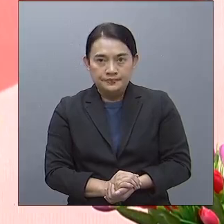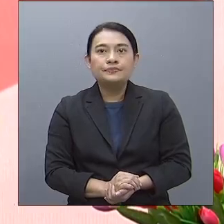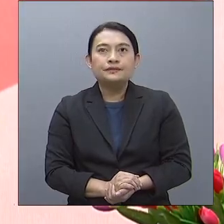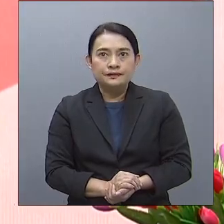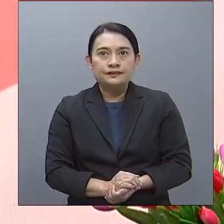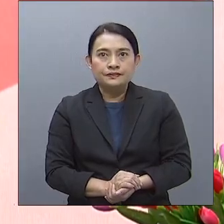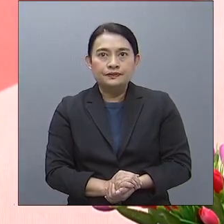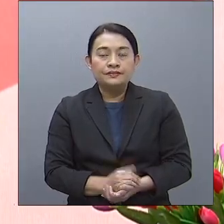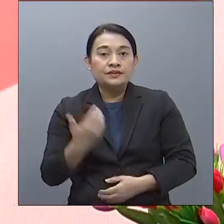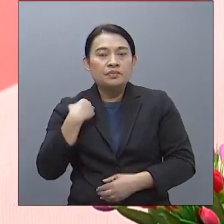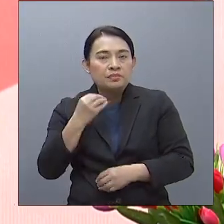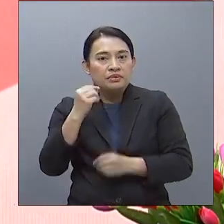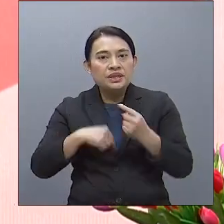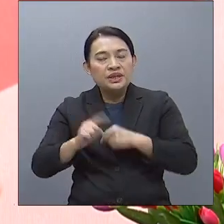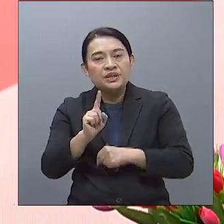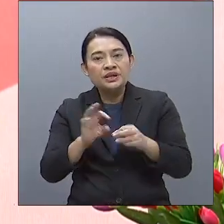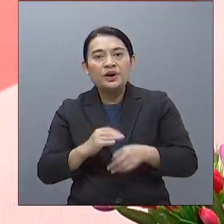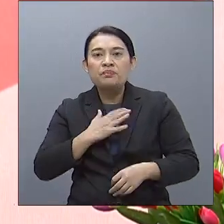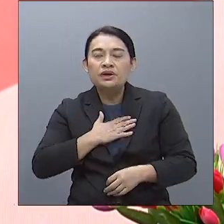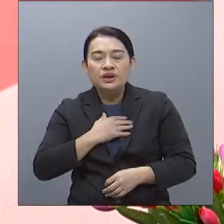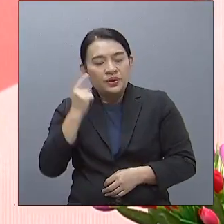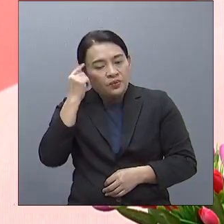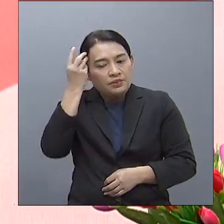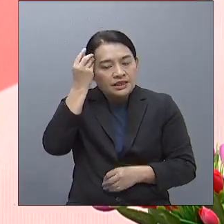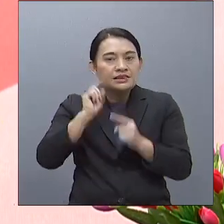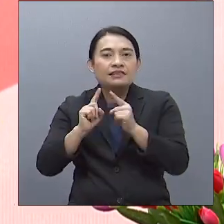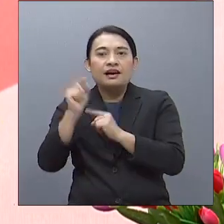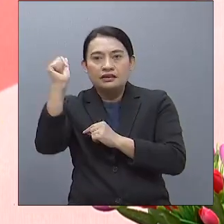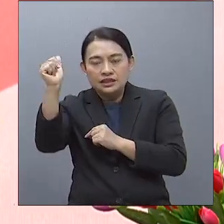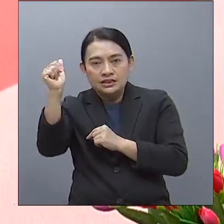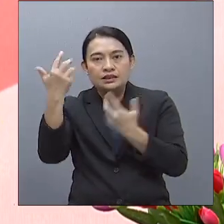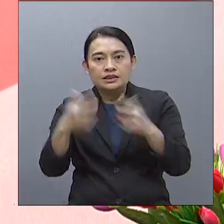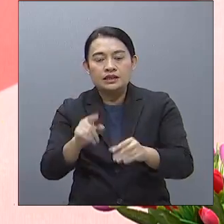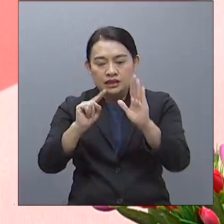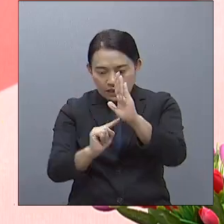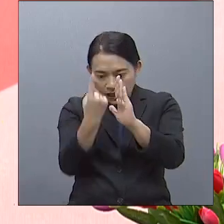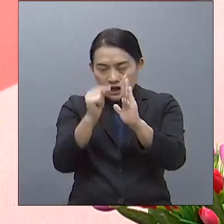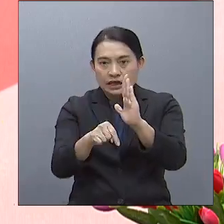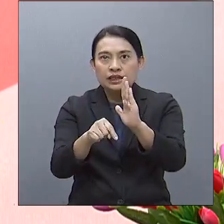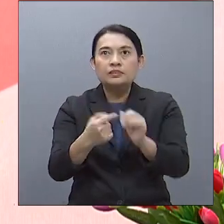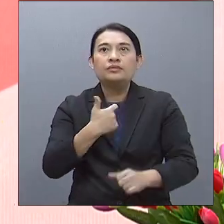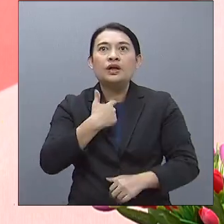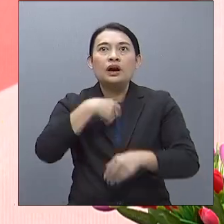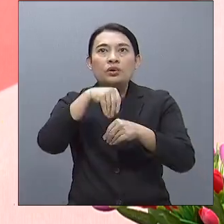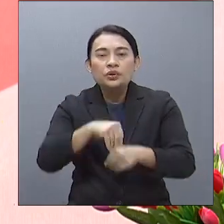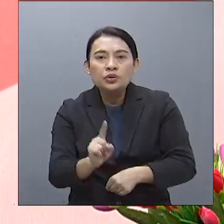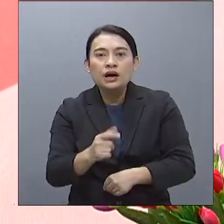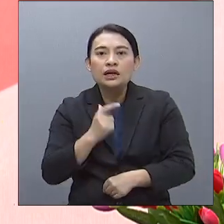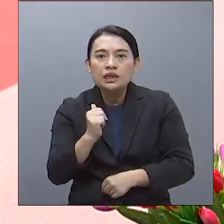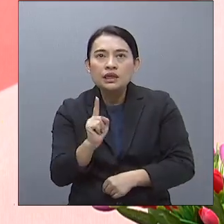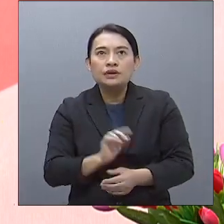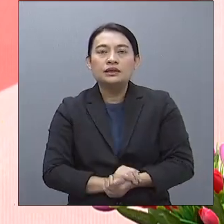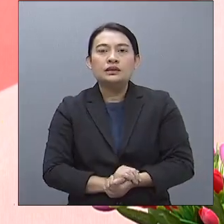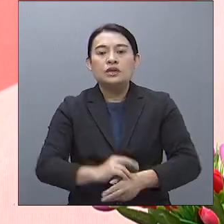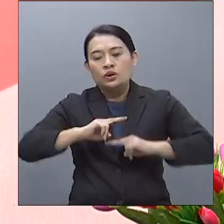เมื่อเรามี mindset ที่ดีมีความคิดที่ดีนะครับเริ่มต้นจากอยู่ที่เราอยู่ที่ไหนที่เราอยู่มันดียังไงนะทำตัวเอง